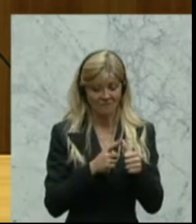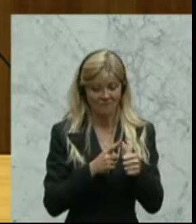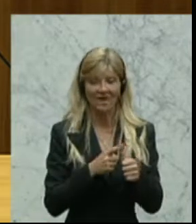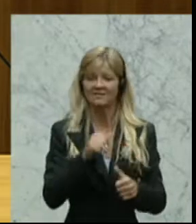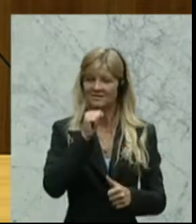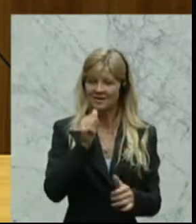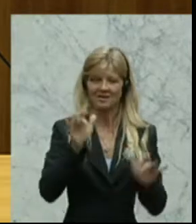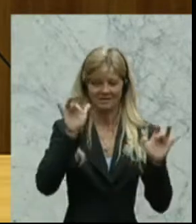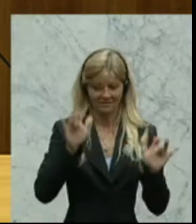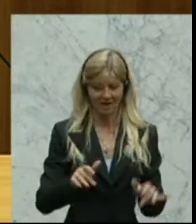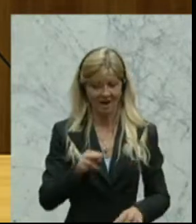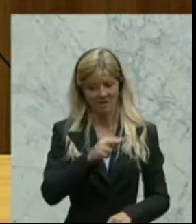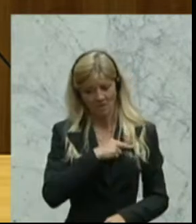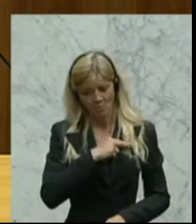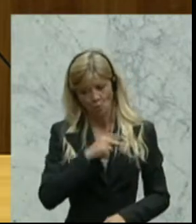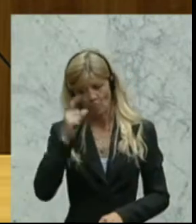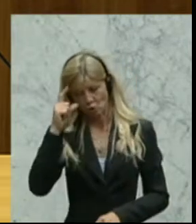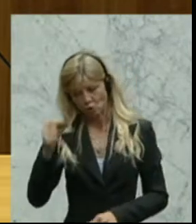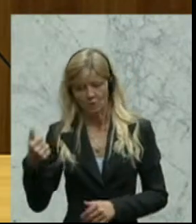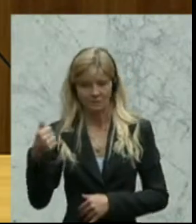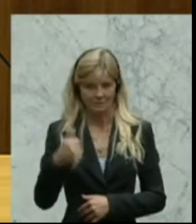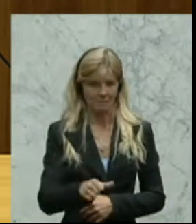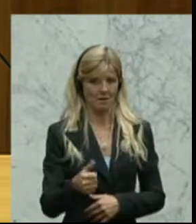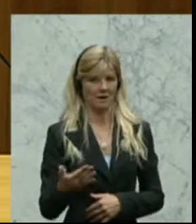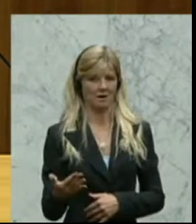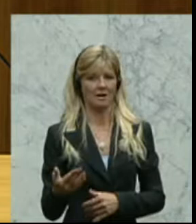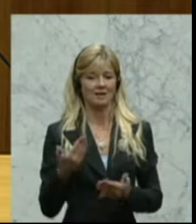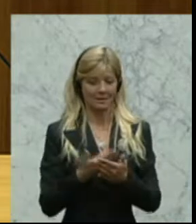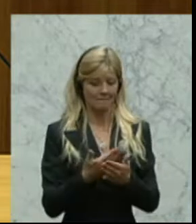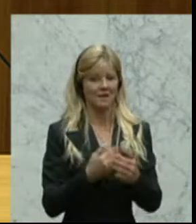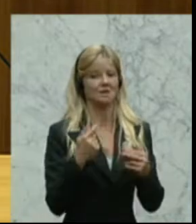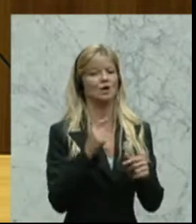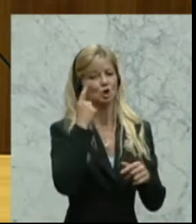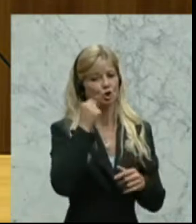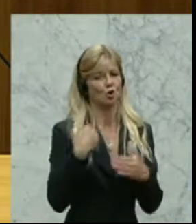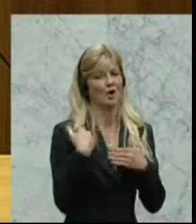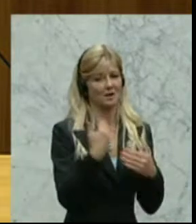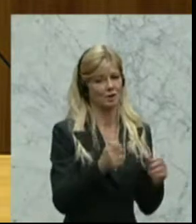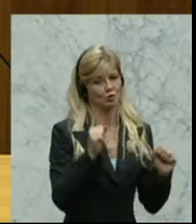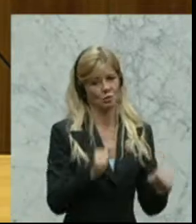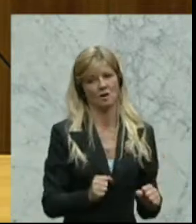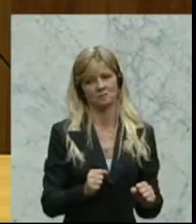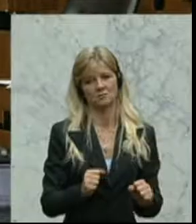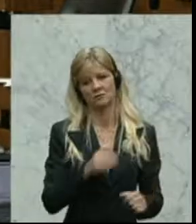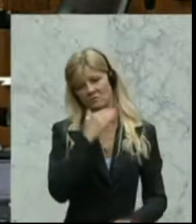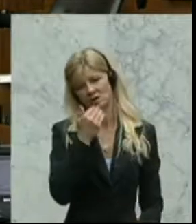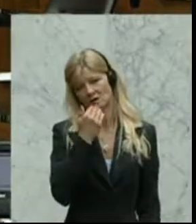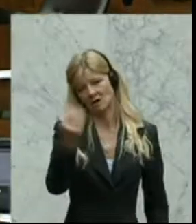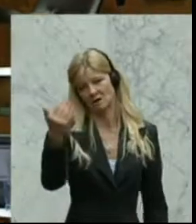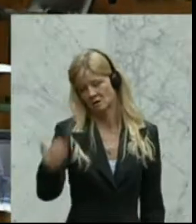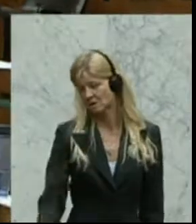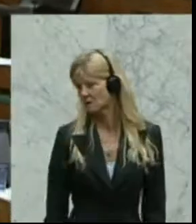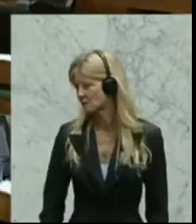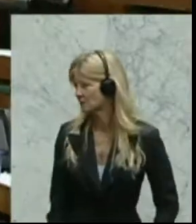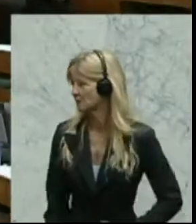einen substanziellen Beitrag zu deren Finanzierung leisten wird. Vielen Dank. Eine Entlastung kleiner